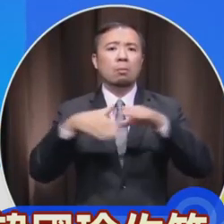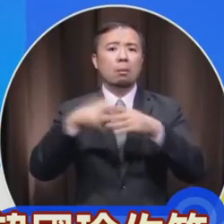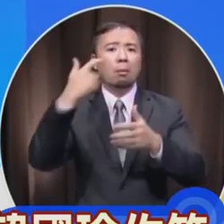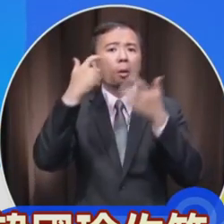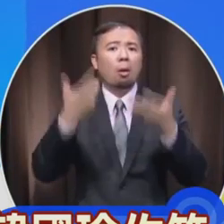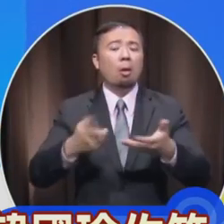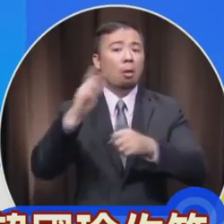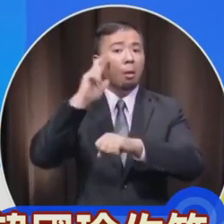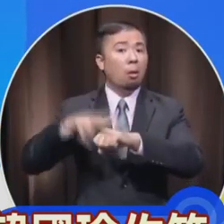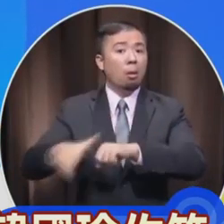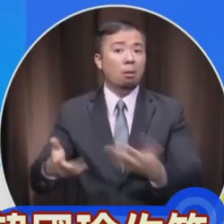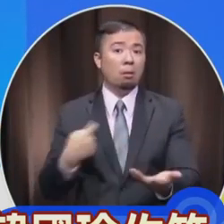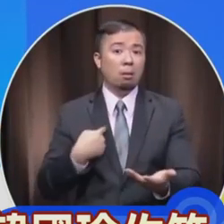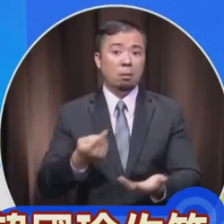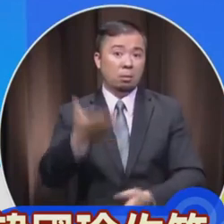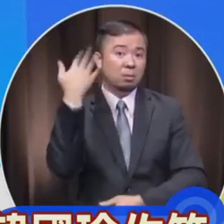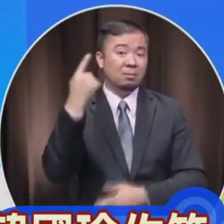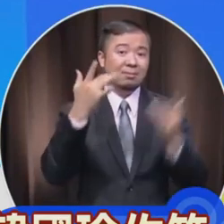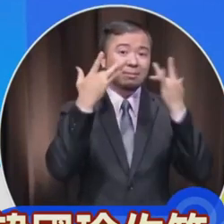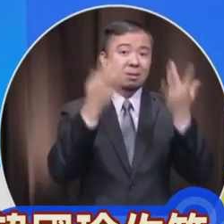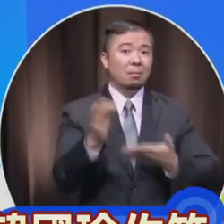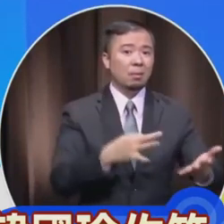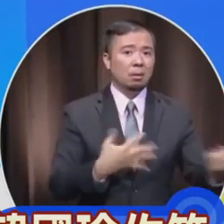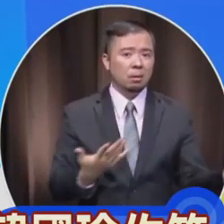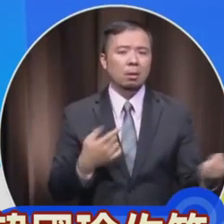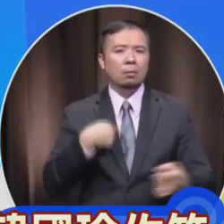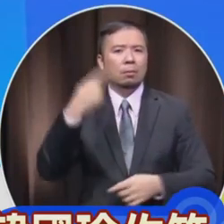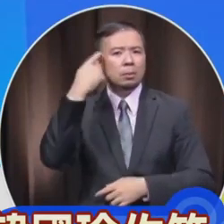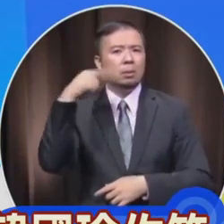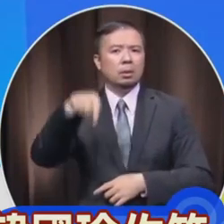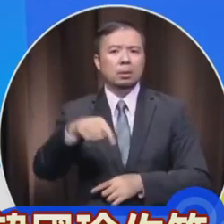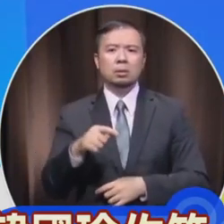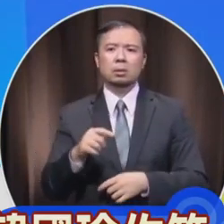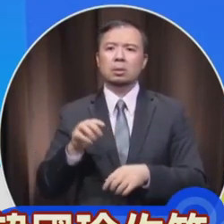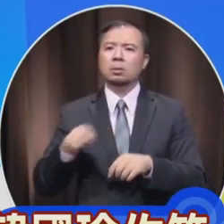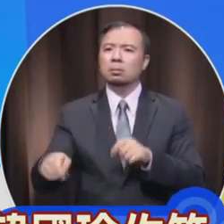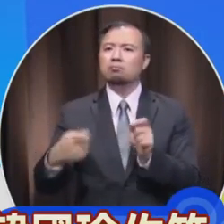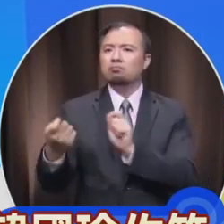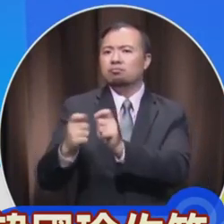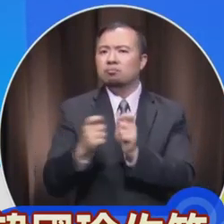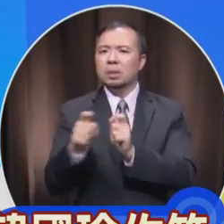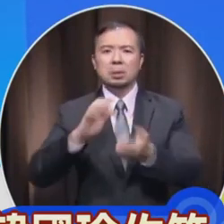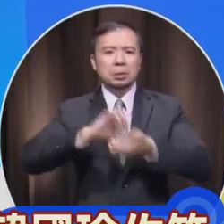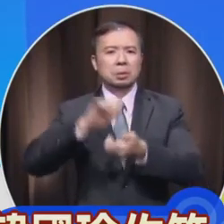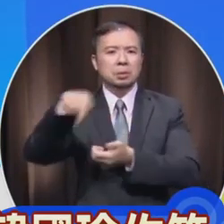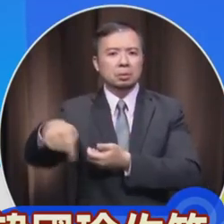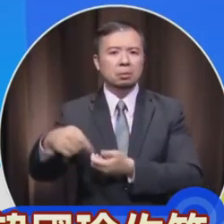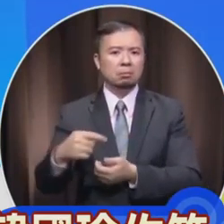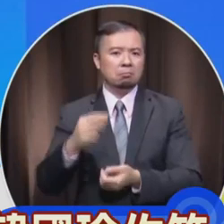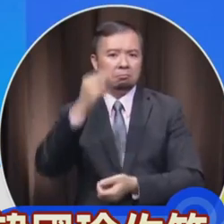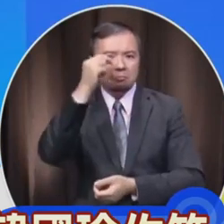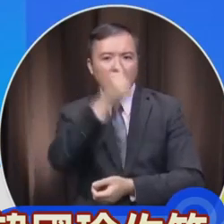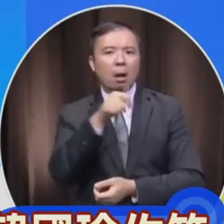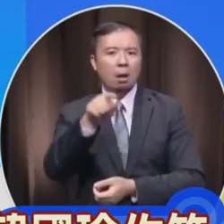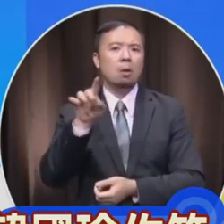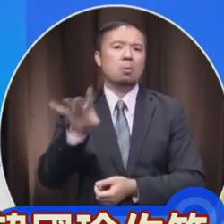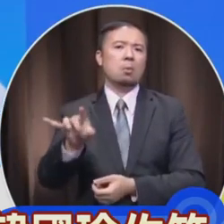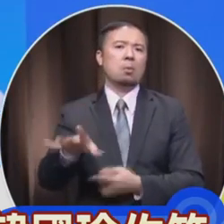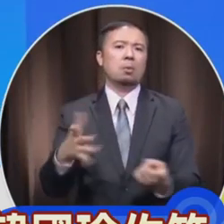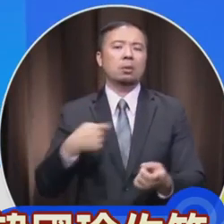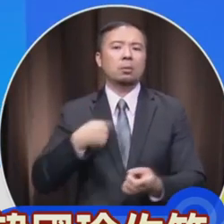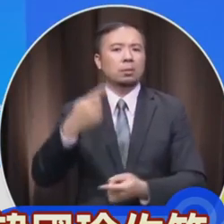卖菜嘛，十步之内必有芳草。当然文创是一个非常非常重要的一个，可以做一个产业